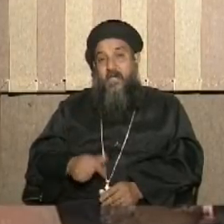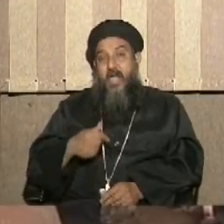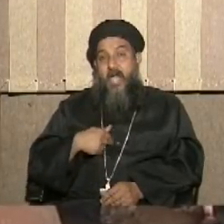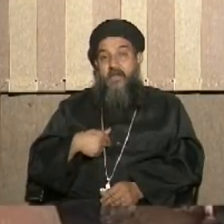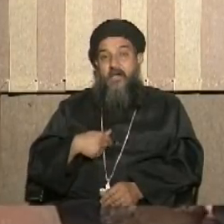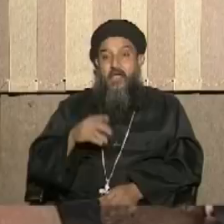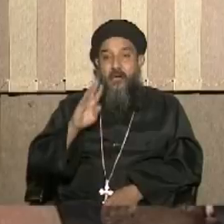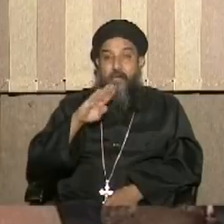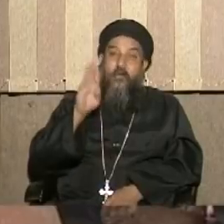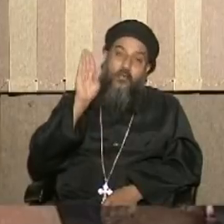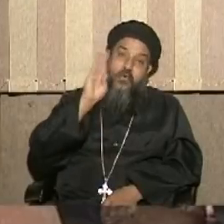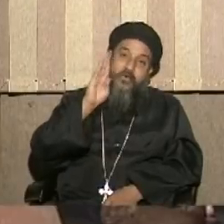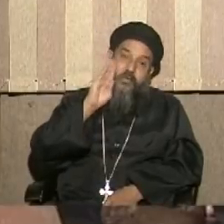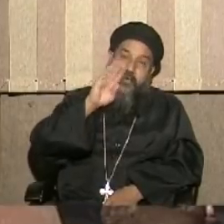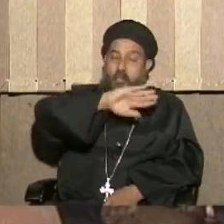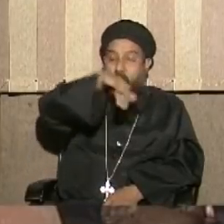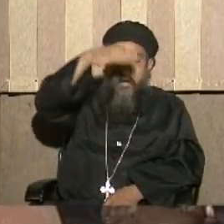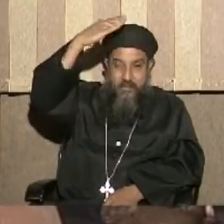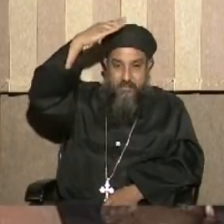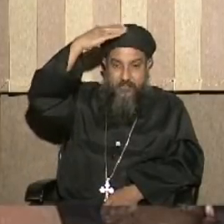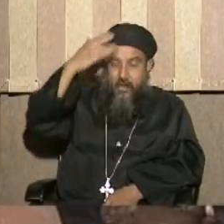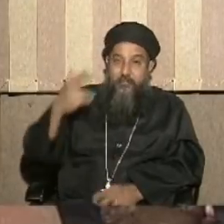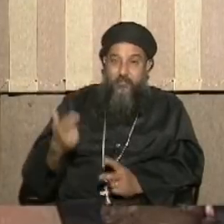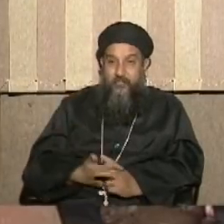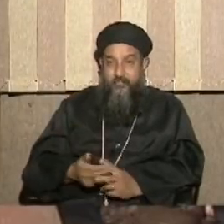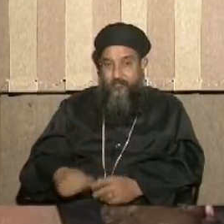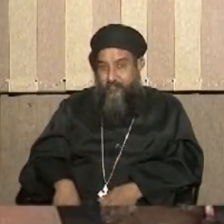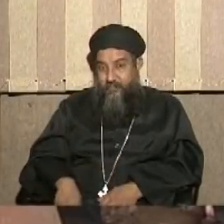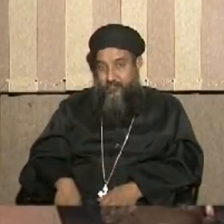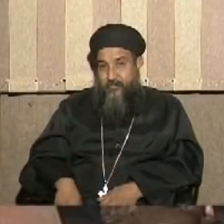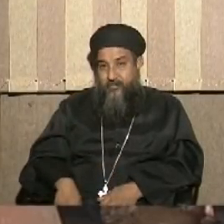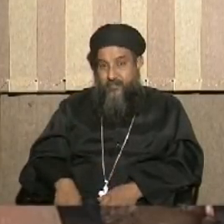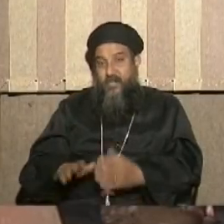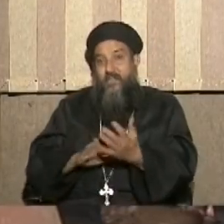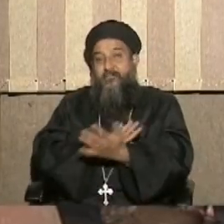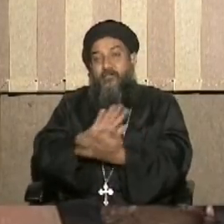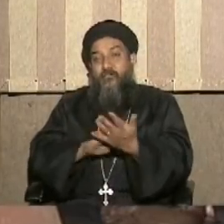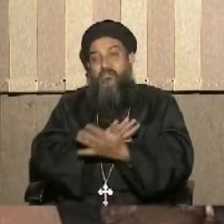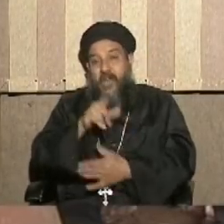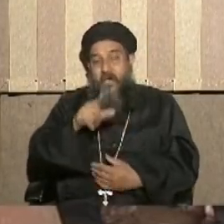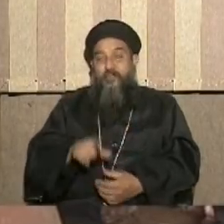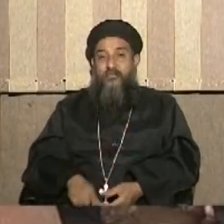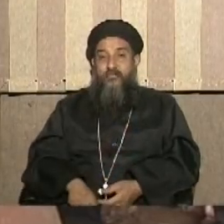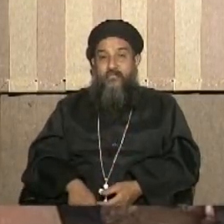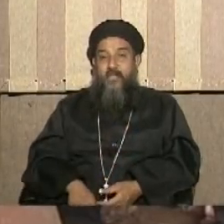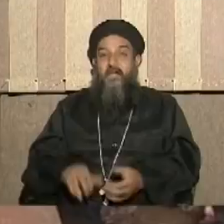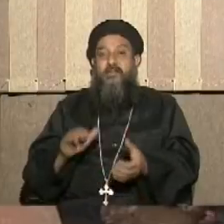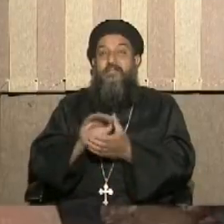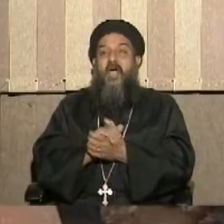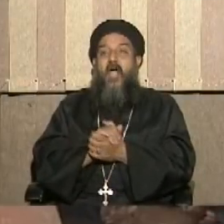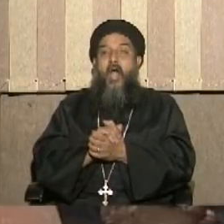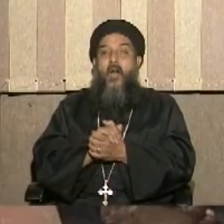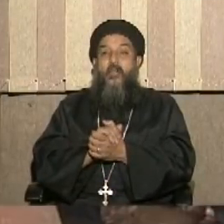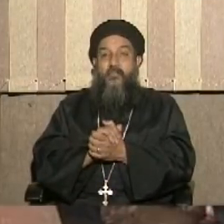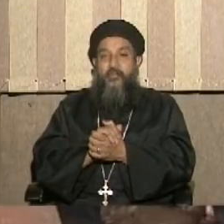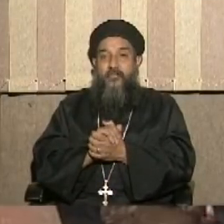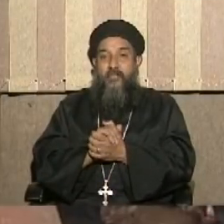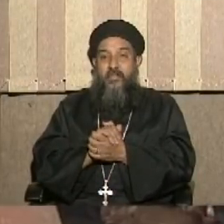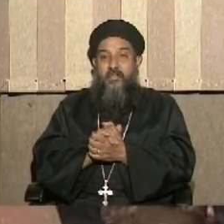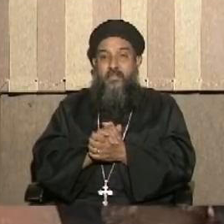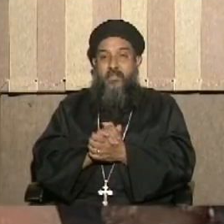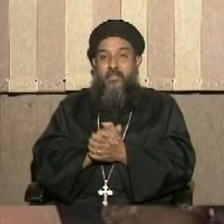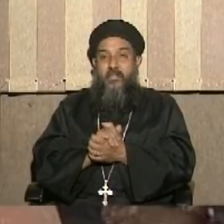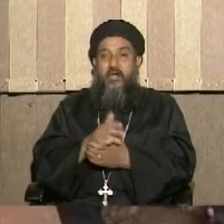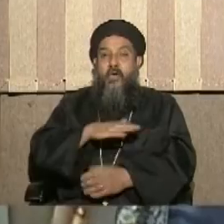أبائي أنا بحكي عن بركتكم قدام كل الناس، ففي مشكلة صغيرة عند أصحابي تجار